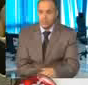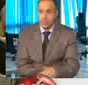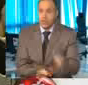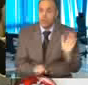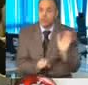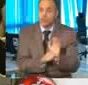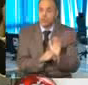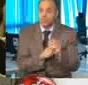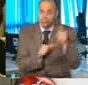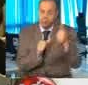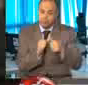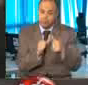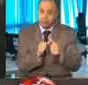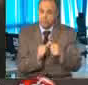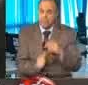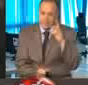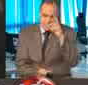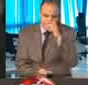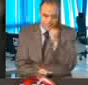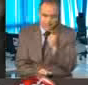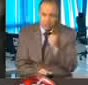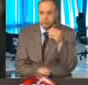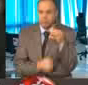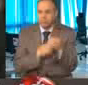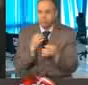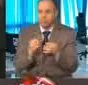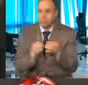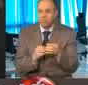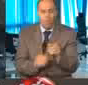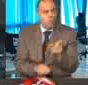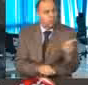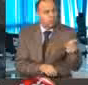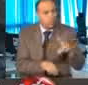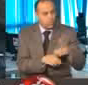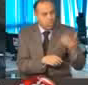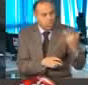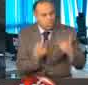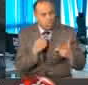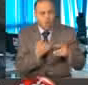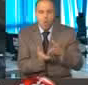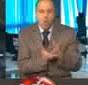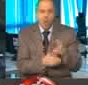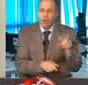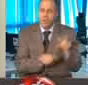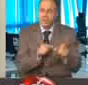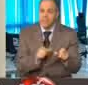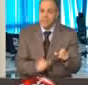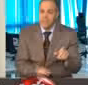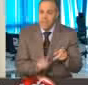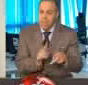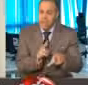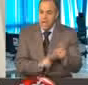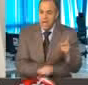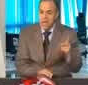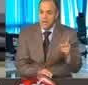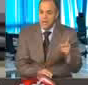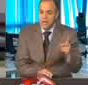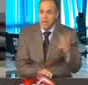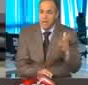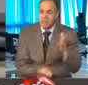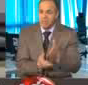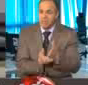شهادات وذكريات قاسية تروي فظاعة الانتهاكات الجسيمة لحقوق الإنسان لأكثر من